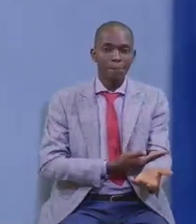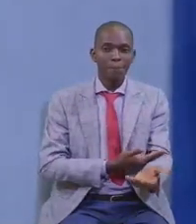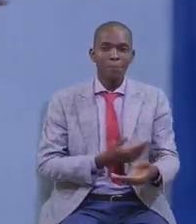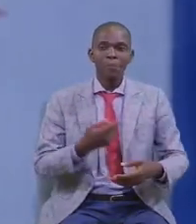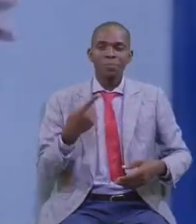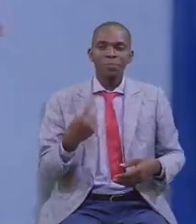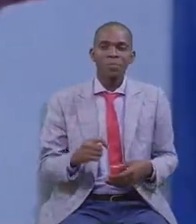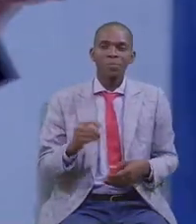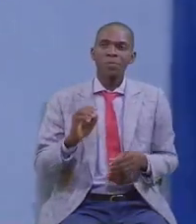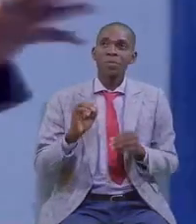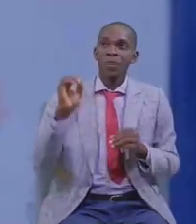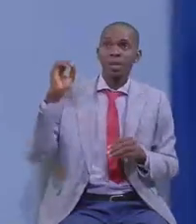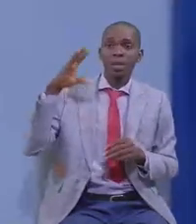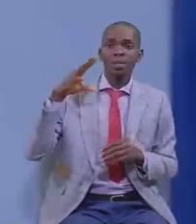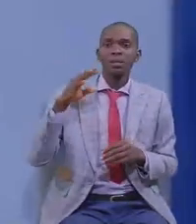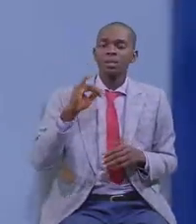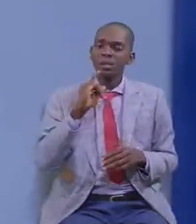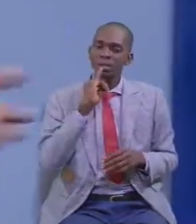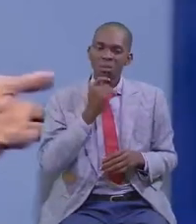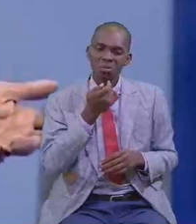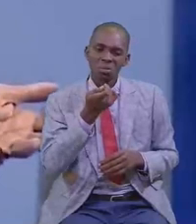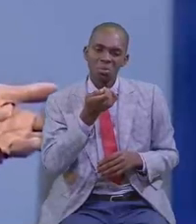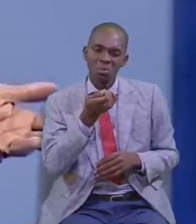la lumière est croissante.